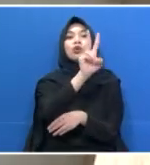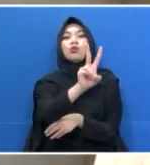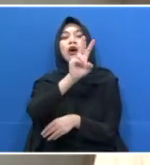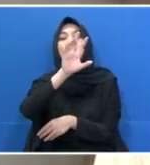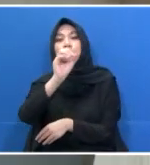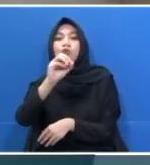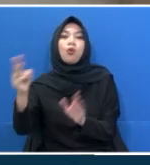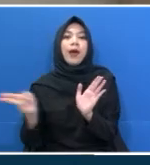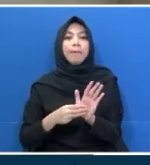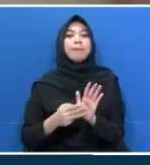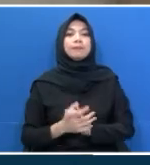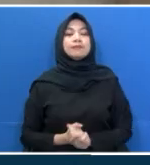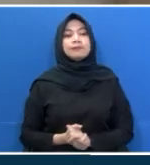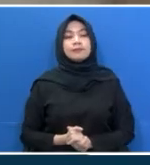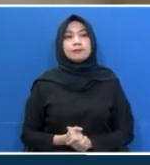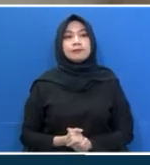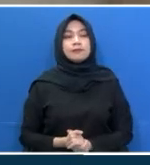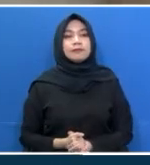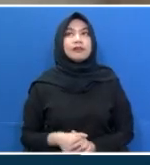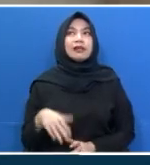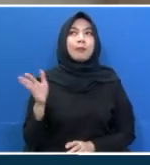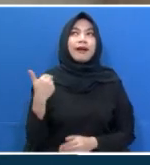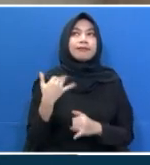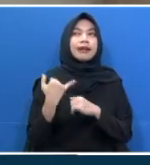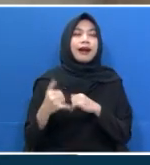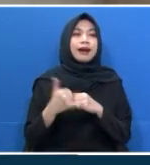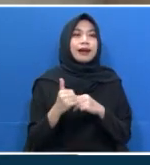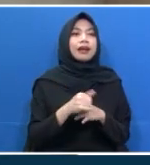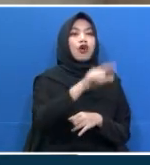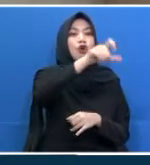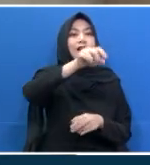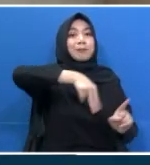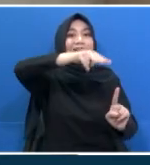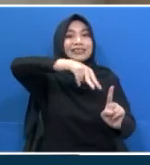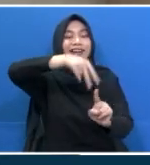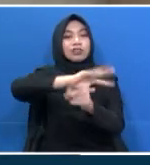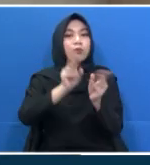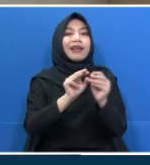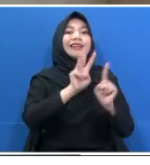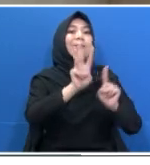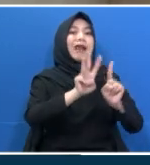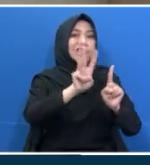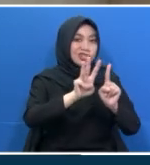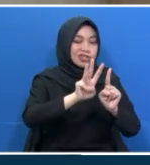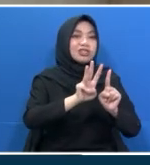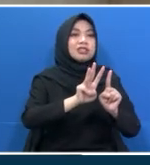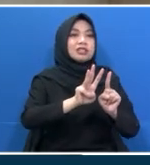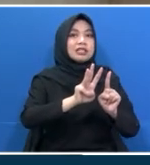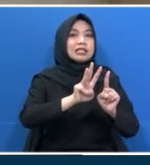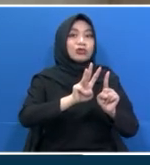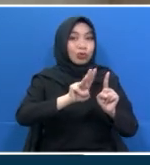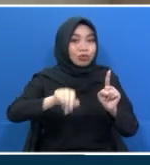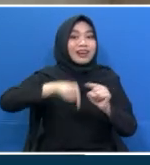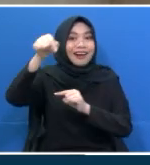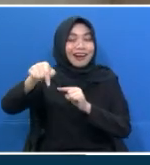Nah, perkembangan kemarin kita 13 orang yang sudah kita lakukan pemeriksaan, sekarang sudah 25